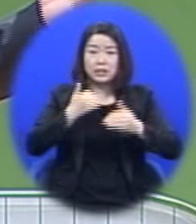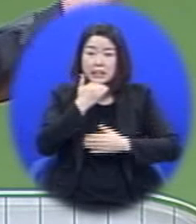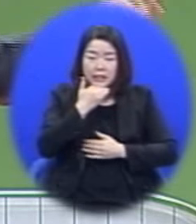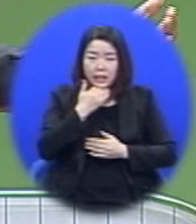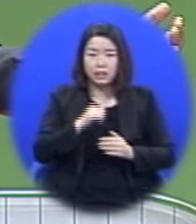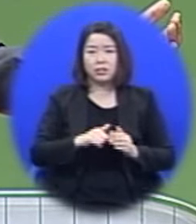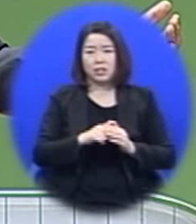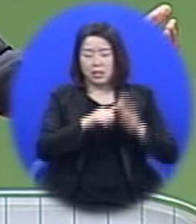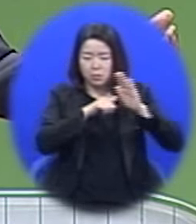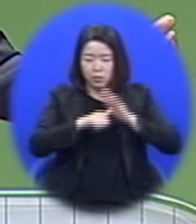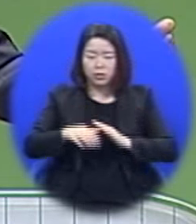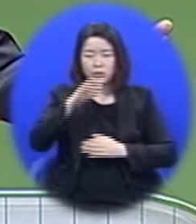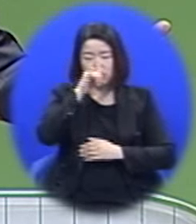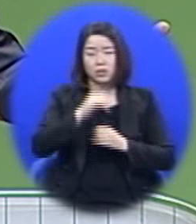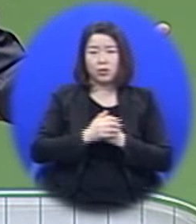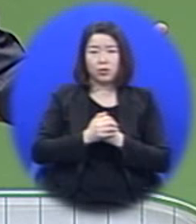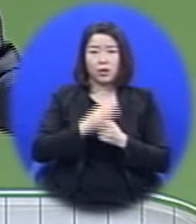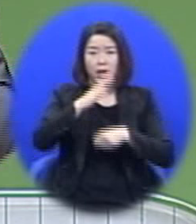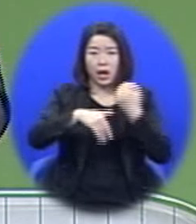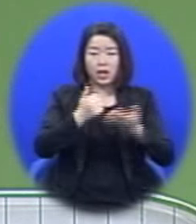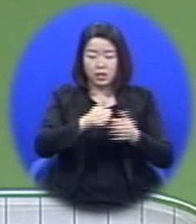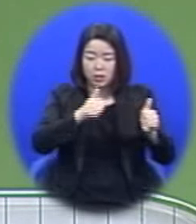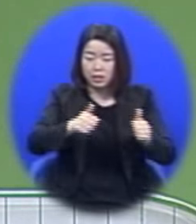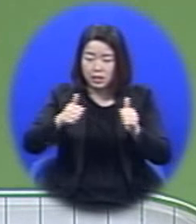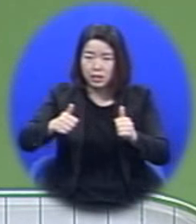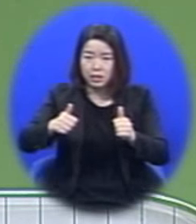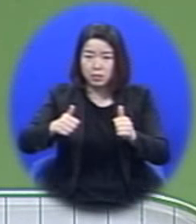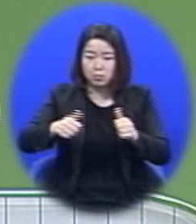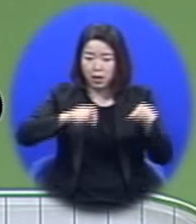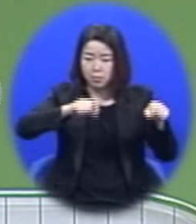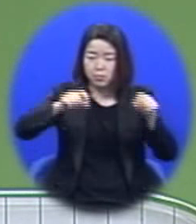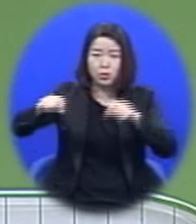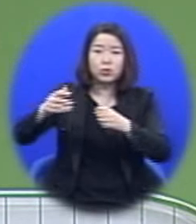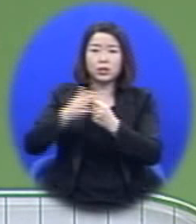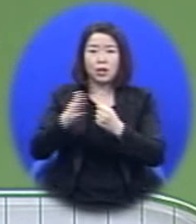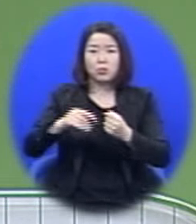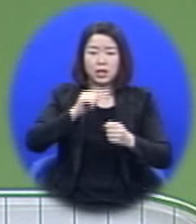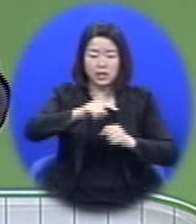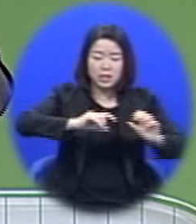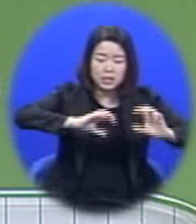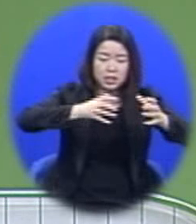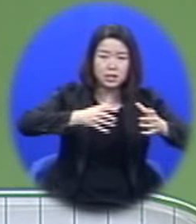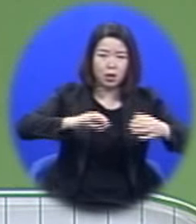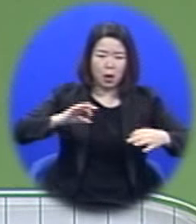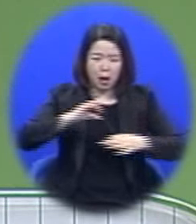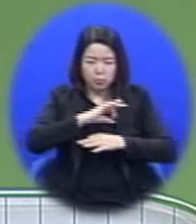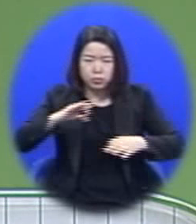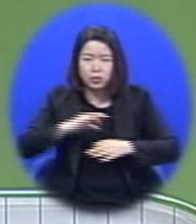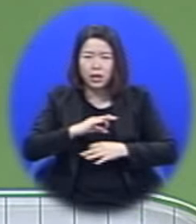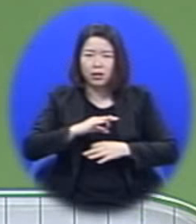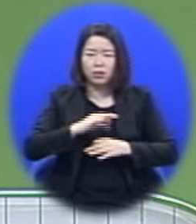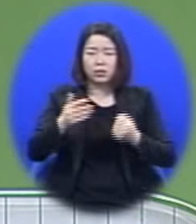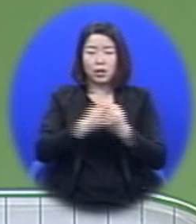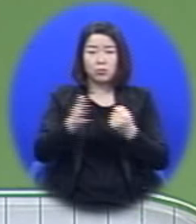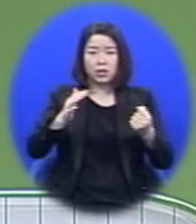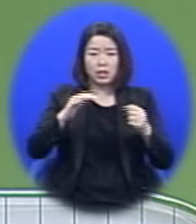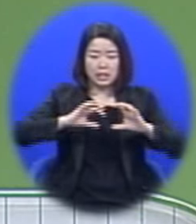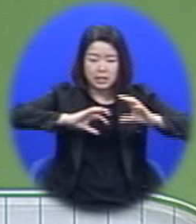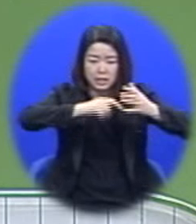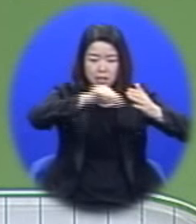하나님의 심판을 미루시기에 성도들은 이 세상에서 불의한 것, 세상 가운데서 고통을 당하는